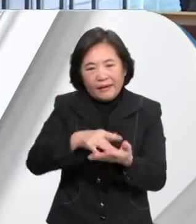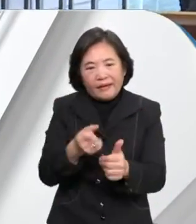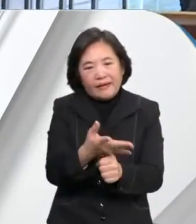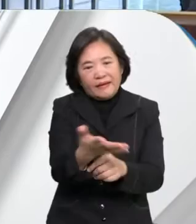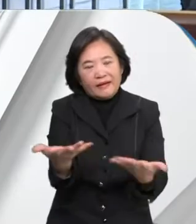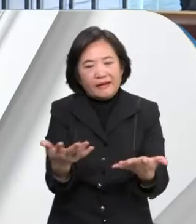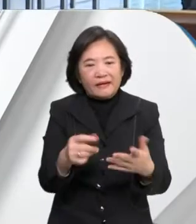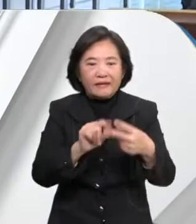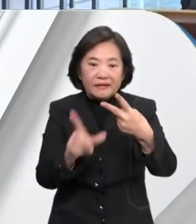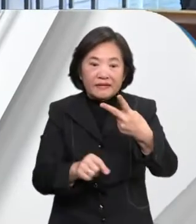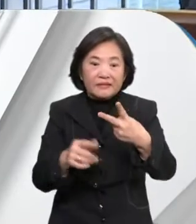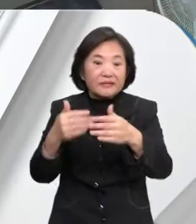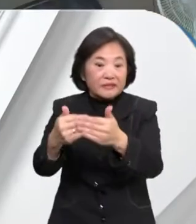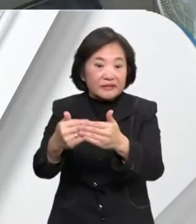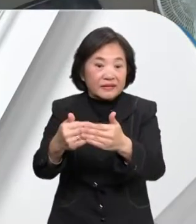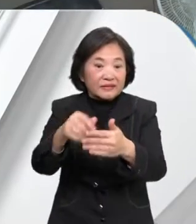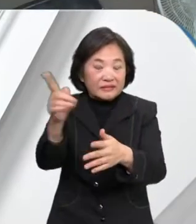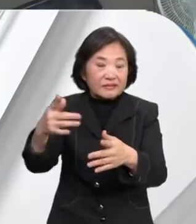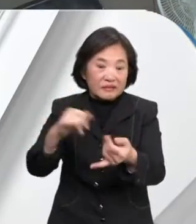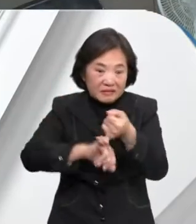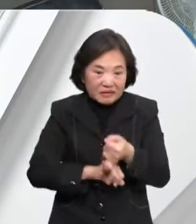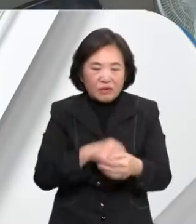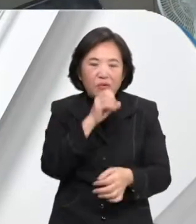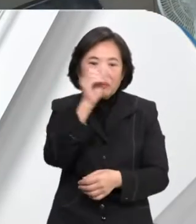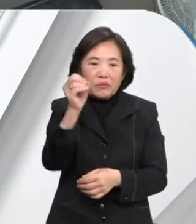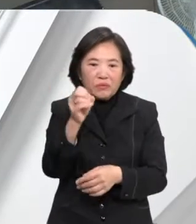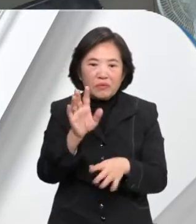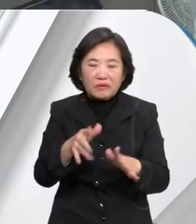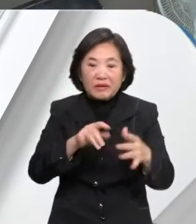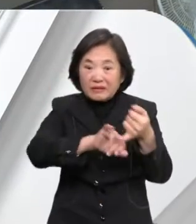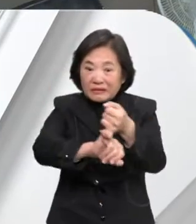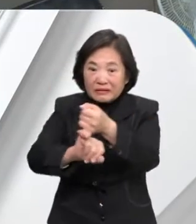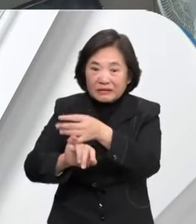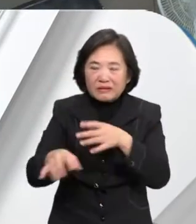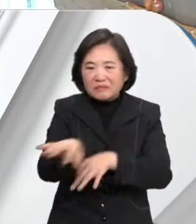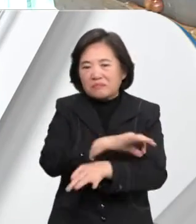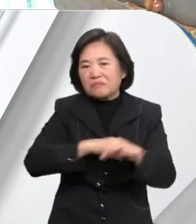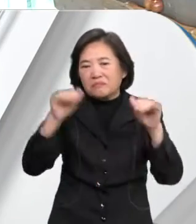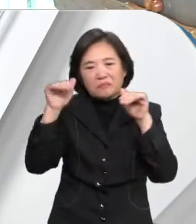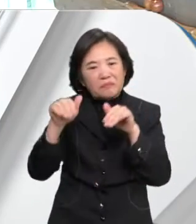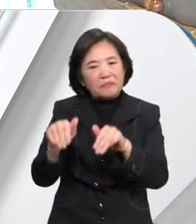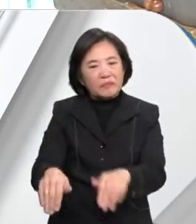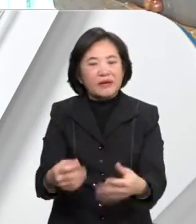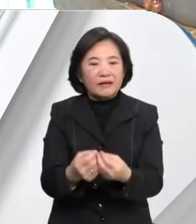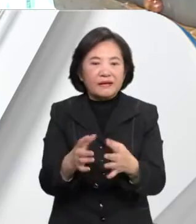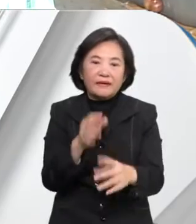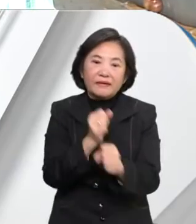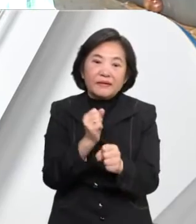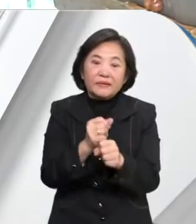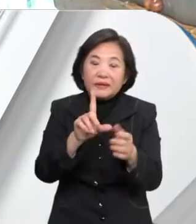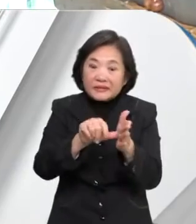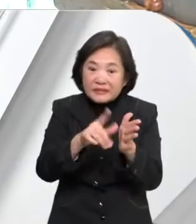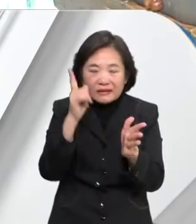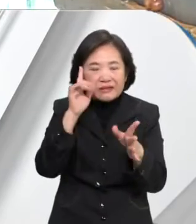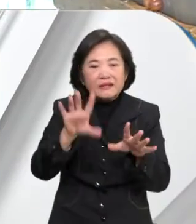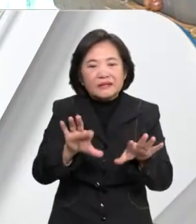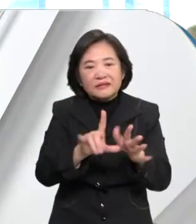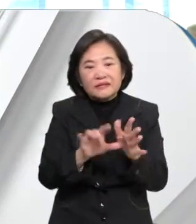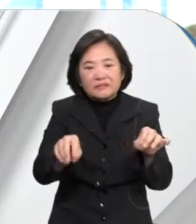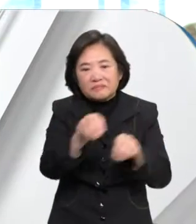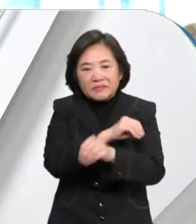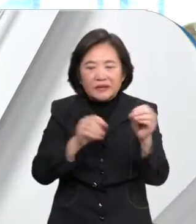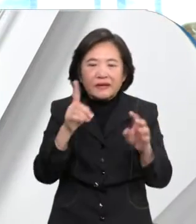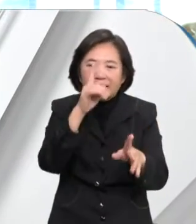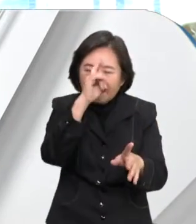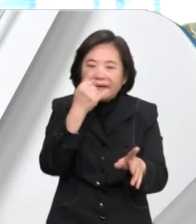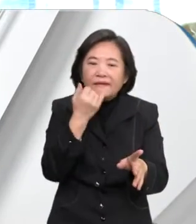二月份台东的团体客无天房，出房率下降，业者只好调整员工的工作时间，还鼓励家的留